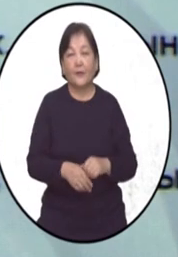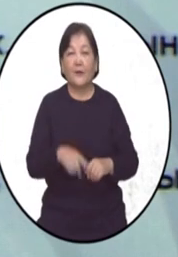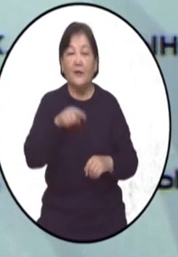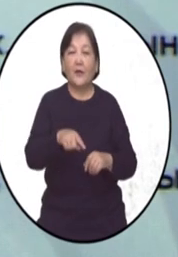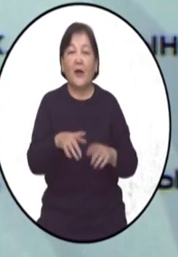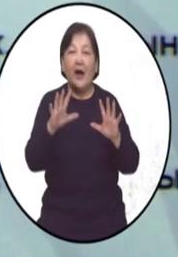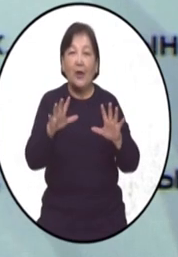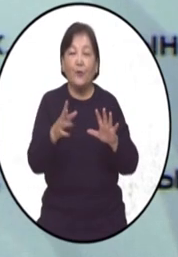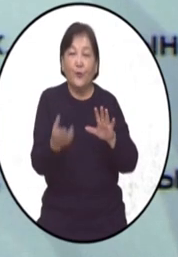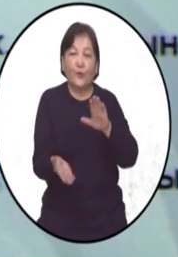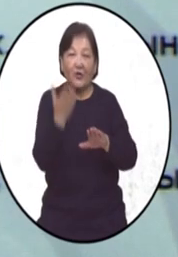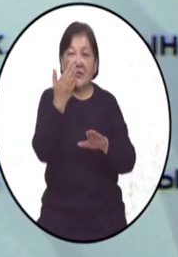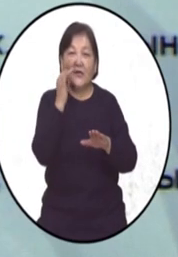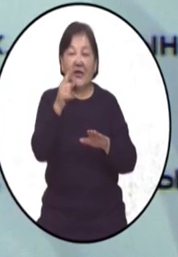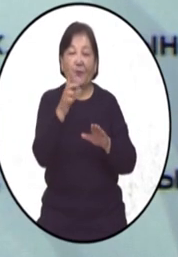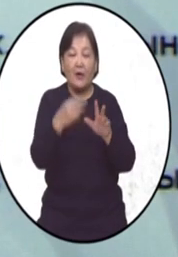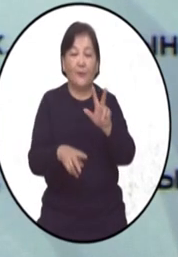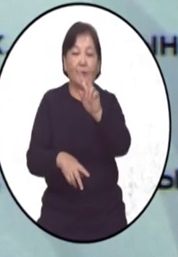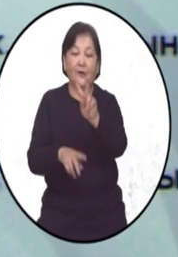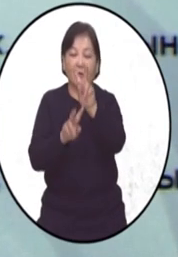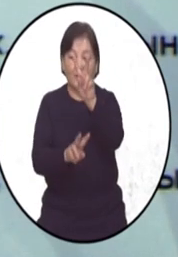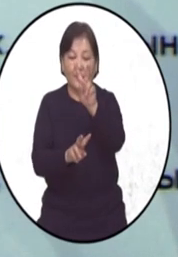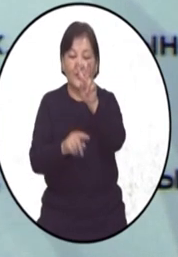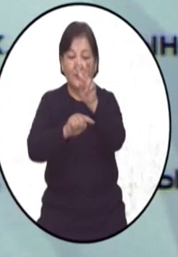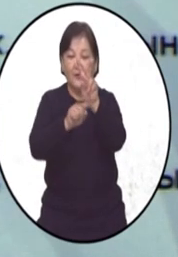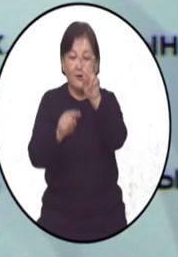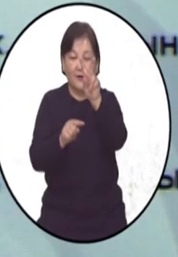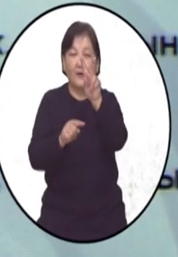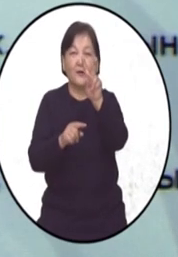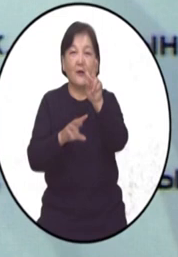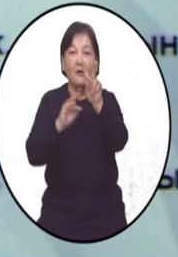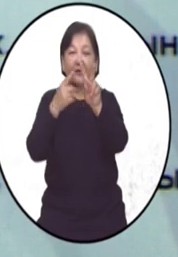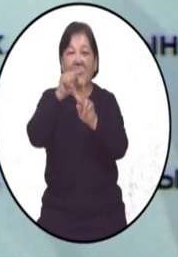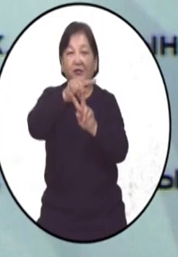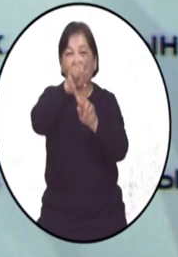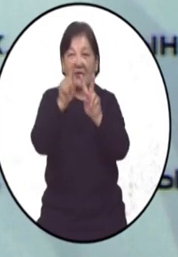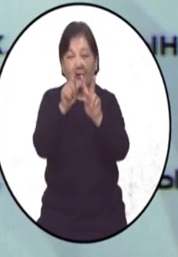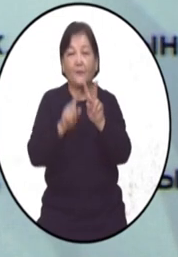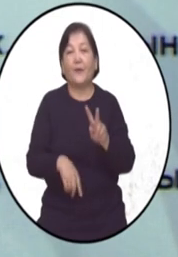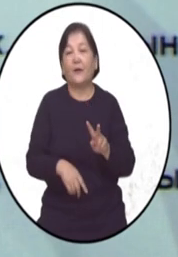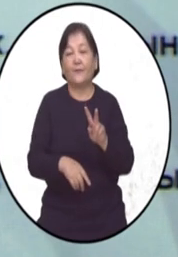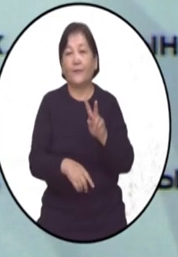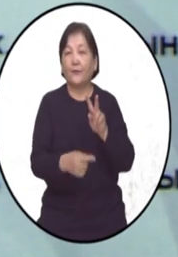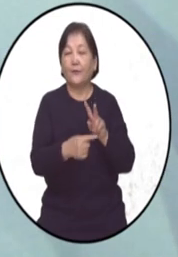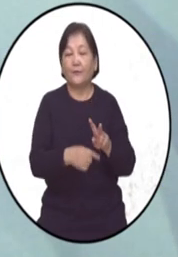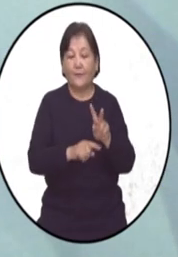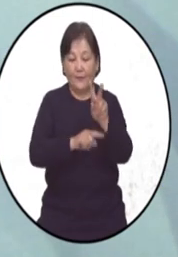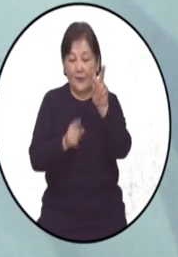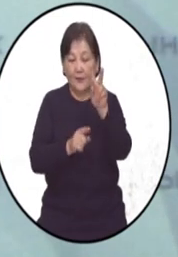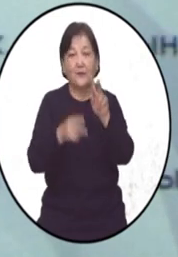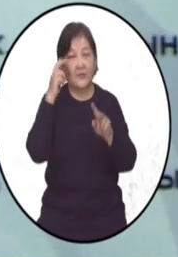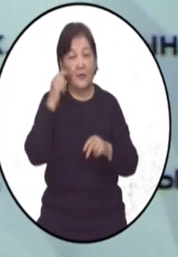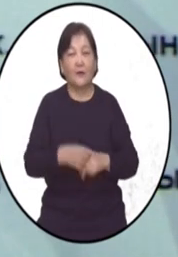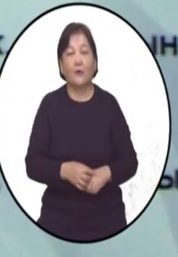их байх юм бол нэг жин цифрийг нь бичиж 10-ийн оронд дараагийн орн руу шилжүүлэхээр сандаг.